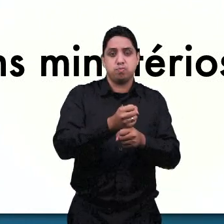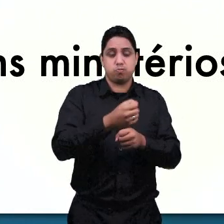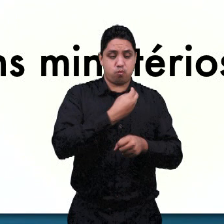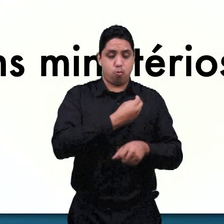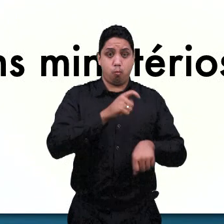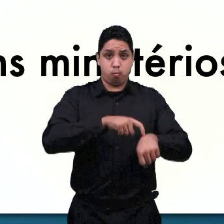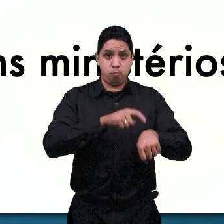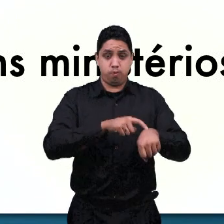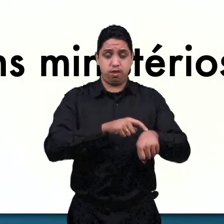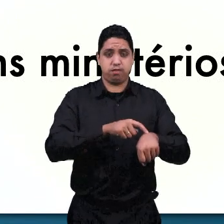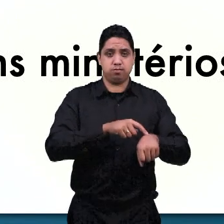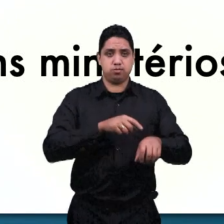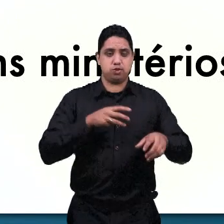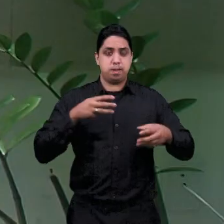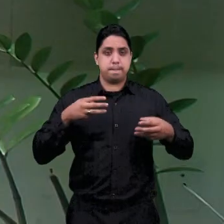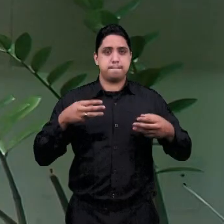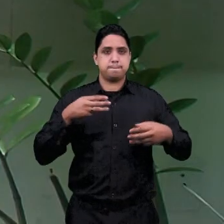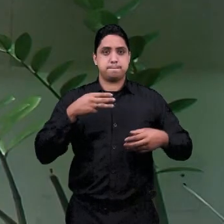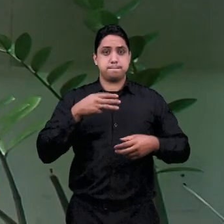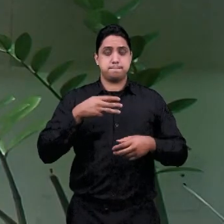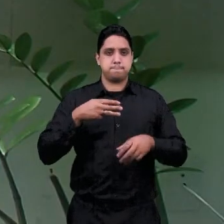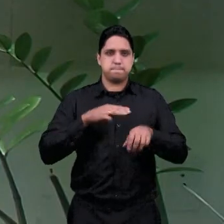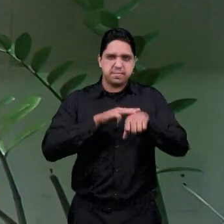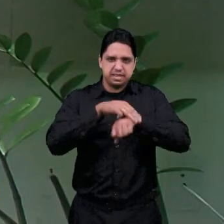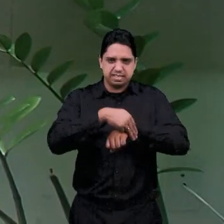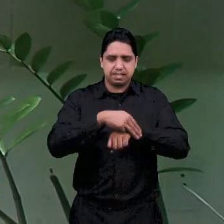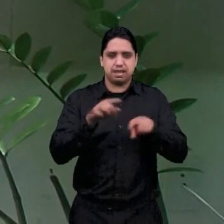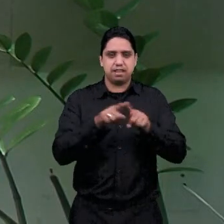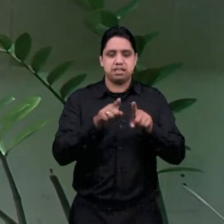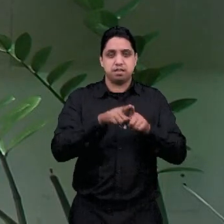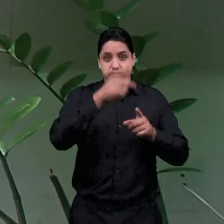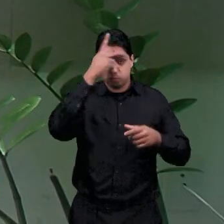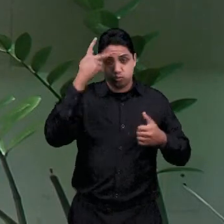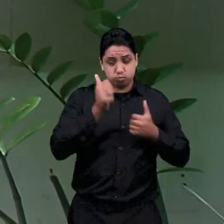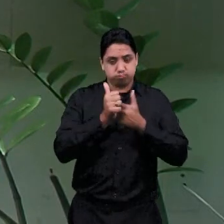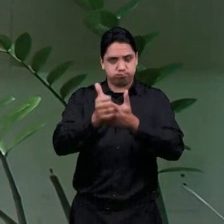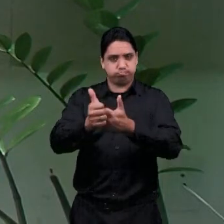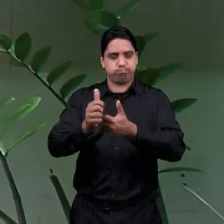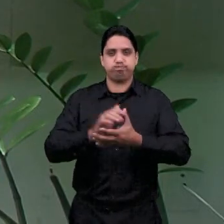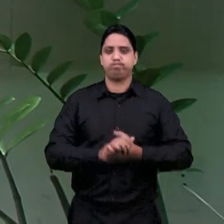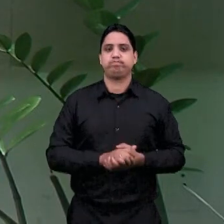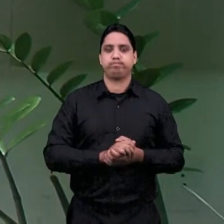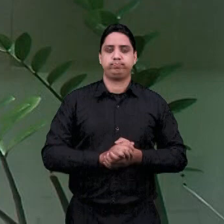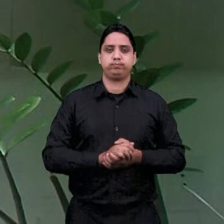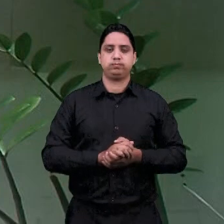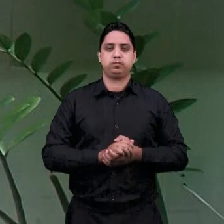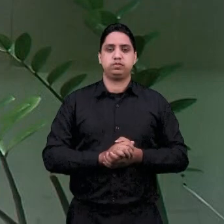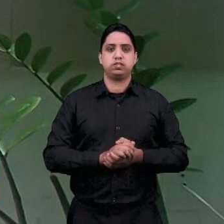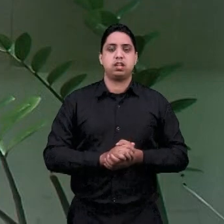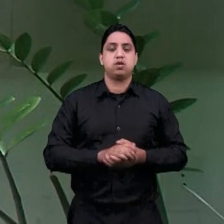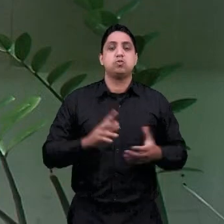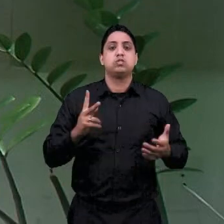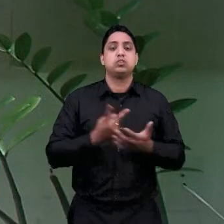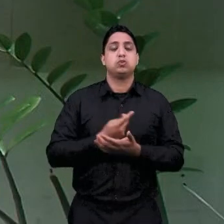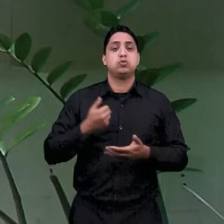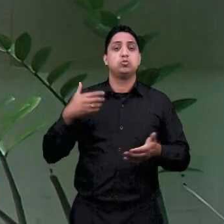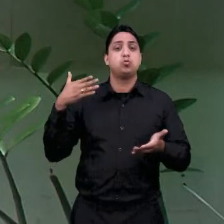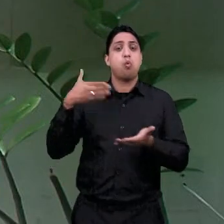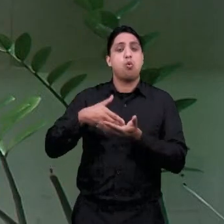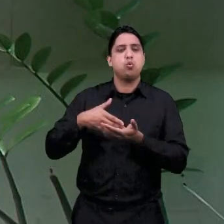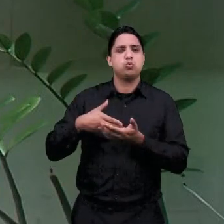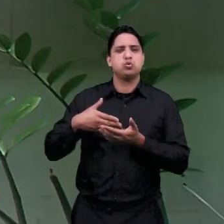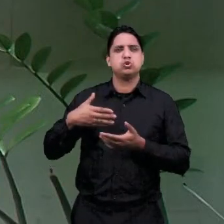quelques ministères et de leurs suiveurs. Dans le dernier séminaire, nous avons montré les ministères, la